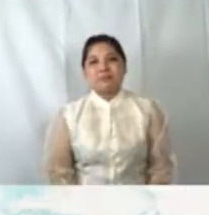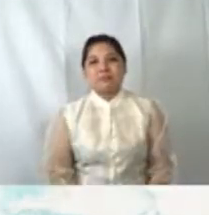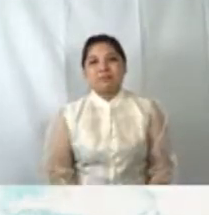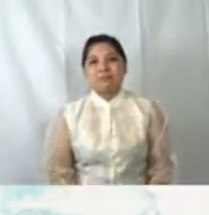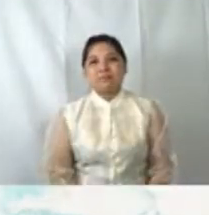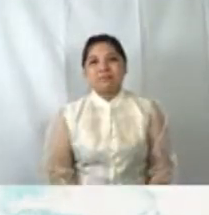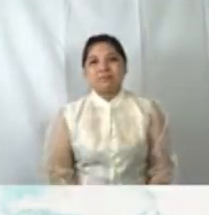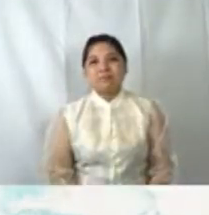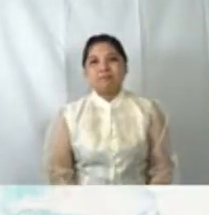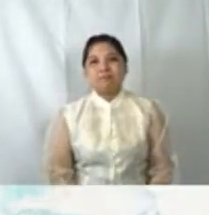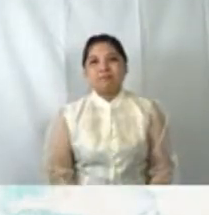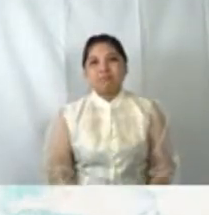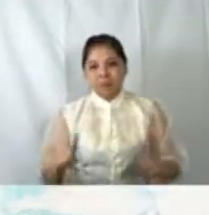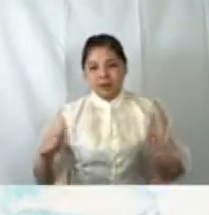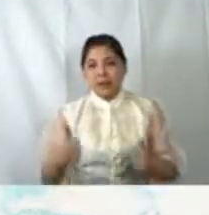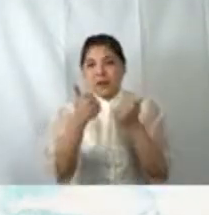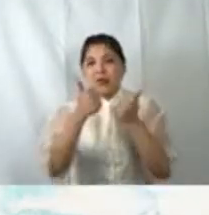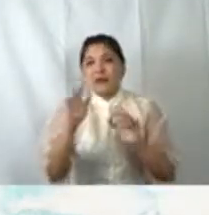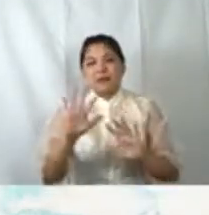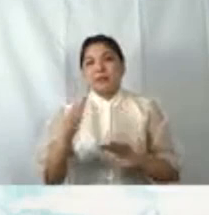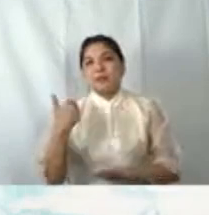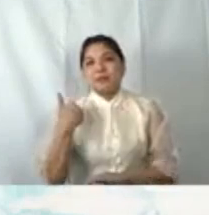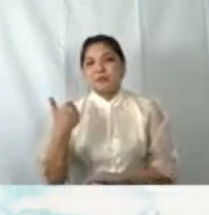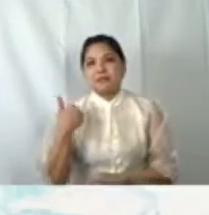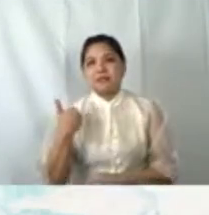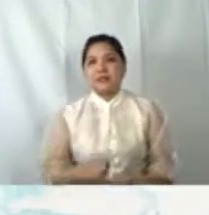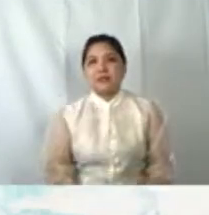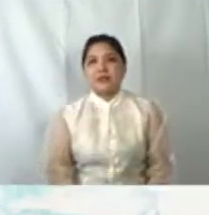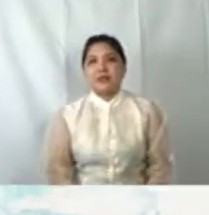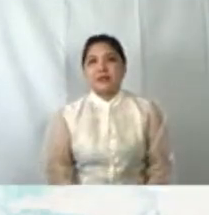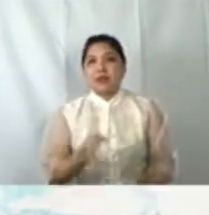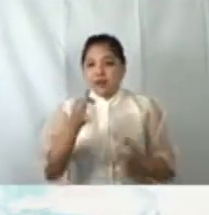Dahil kung tapos na ang pakikibaka, wala na tayong papel